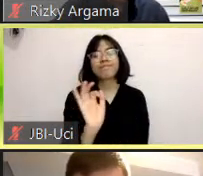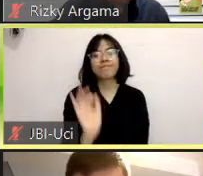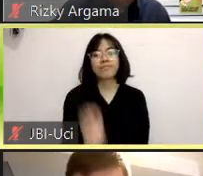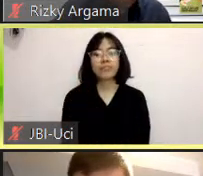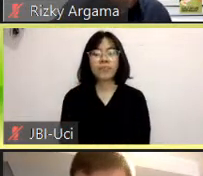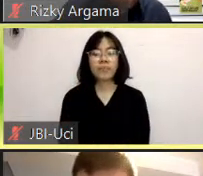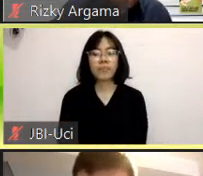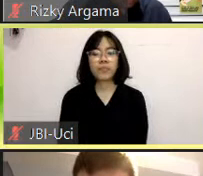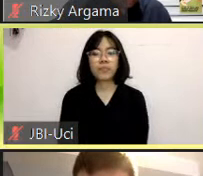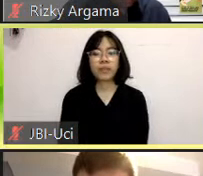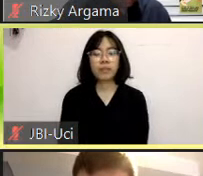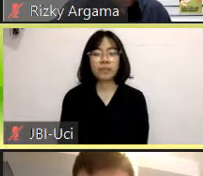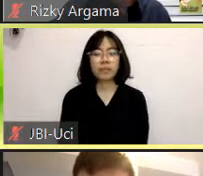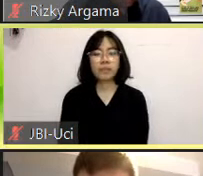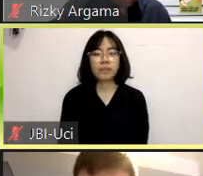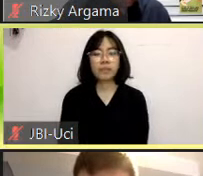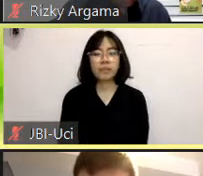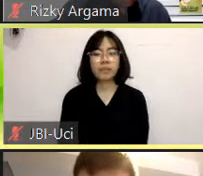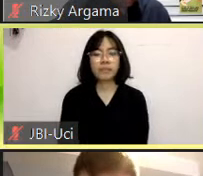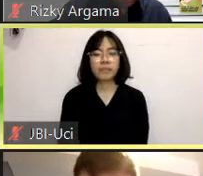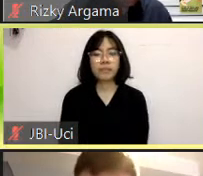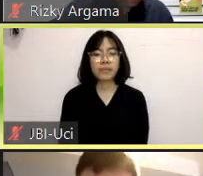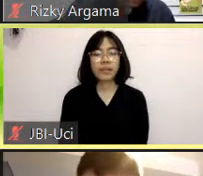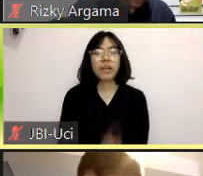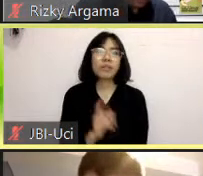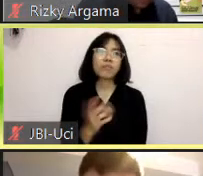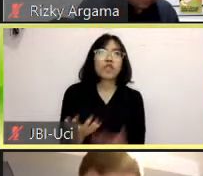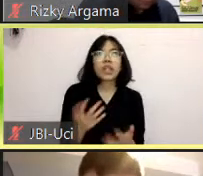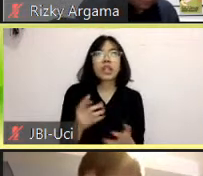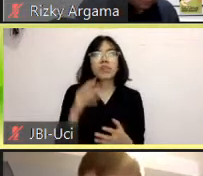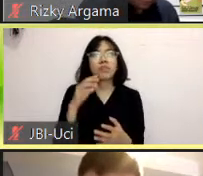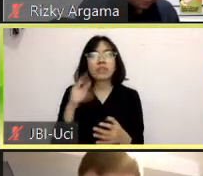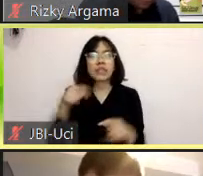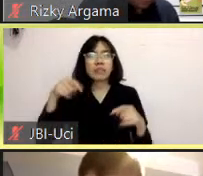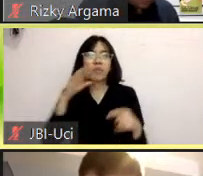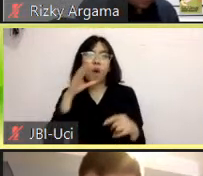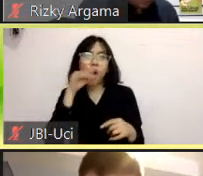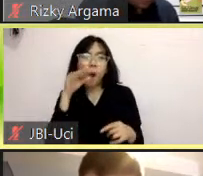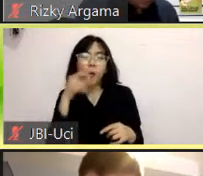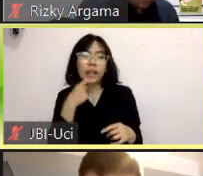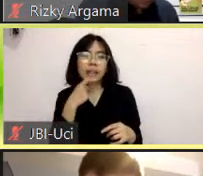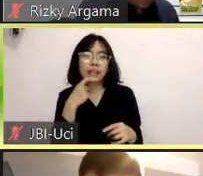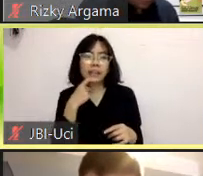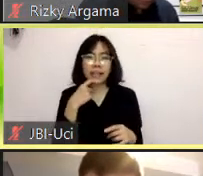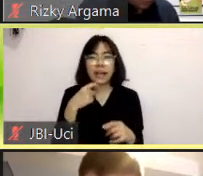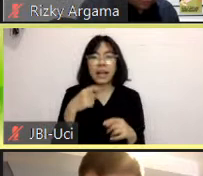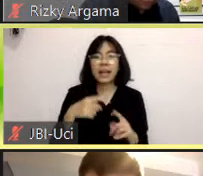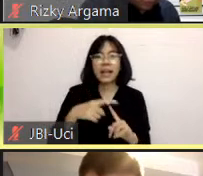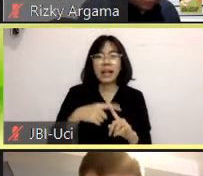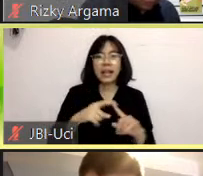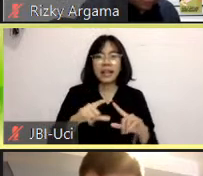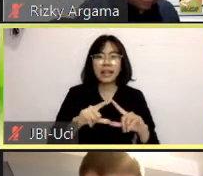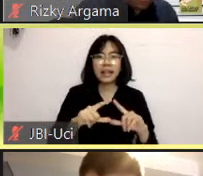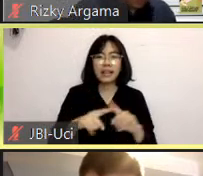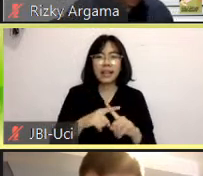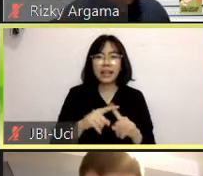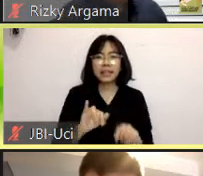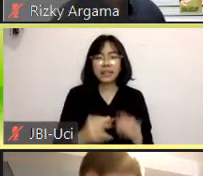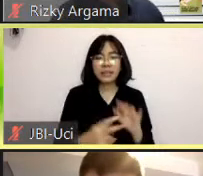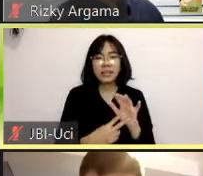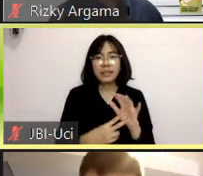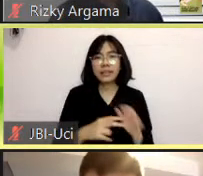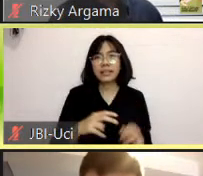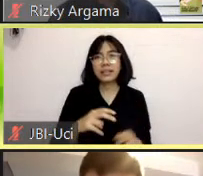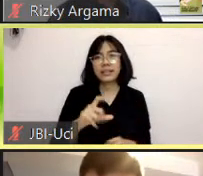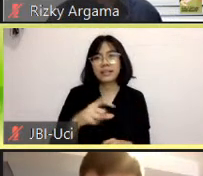tentang tax incentive misalnya, itu atau kita bicara tentang non-partisan